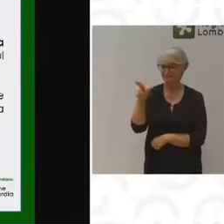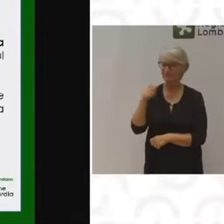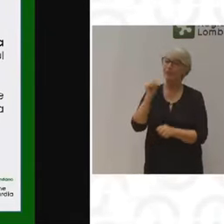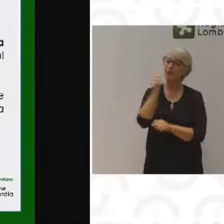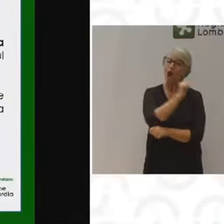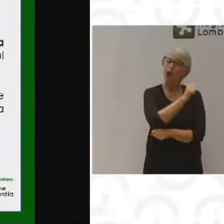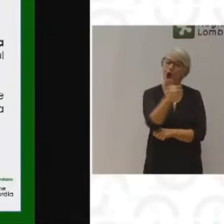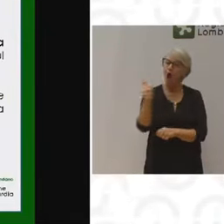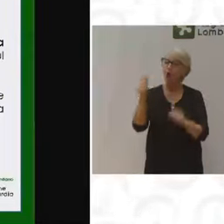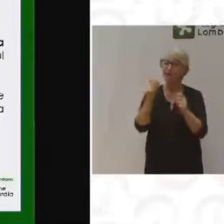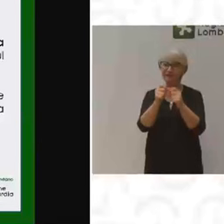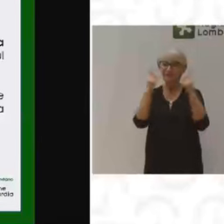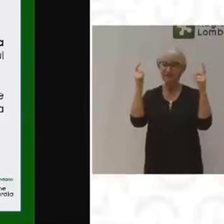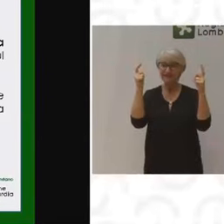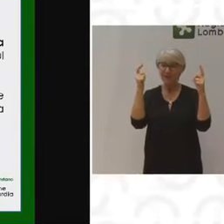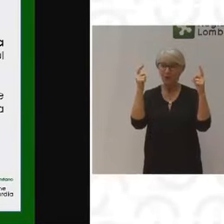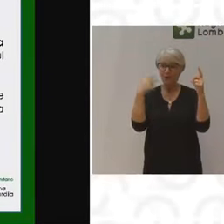video presenta,